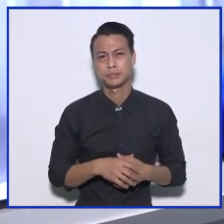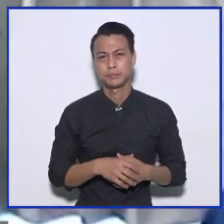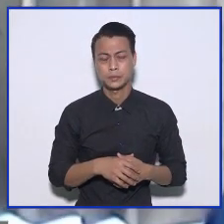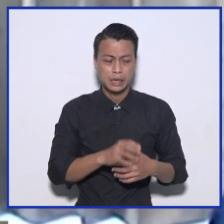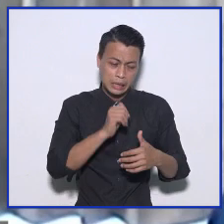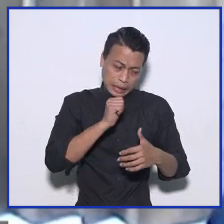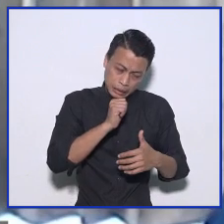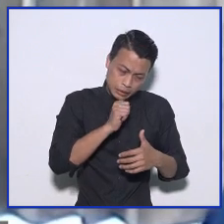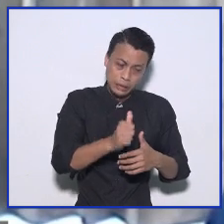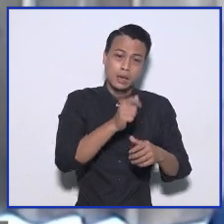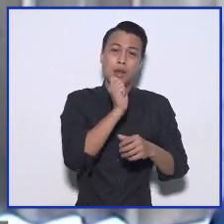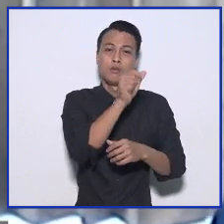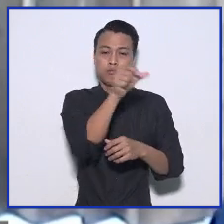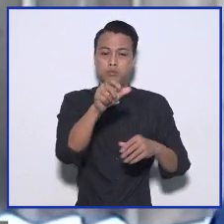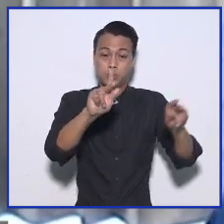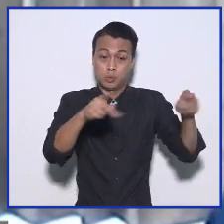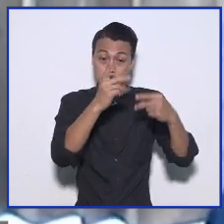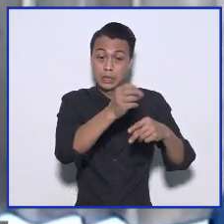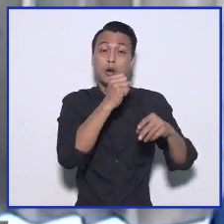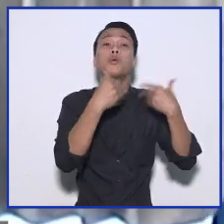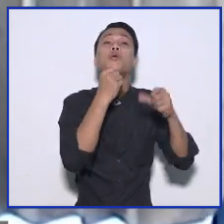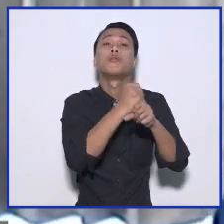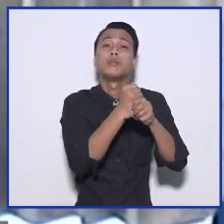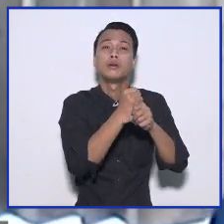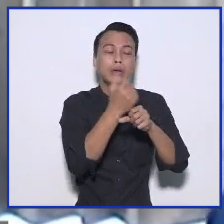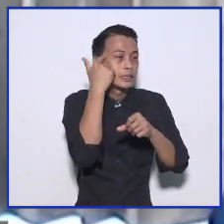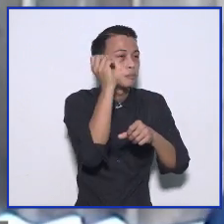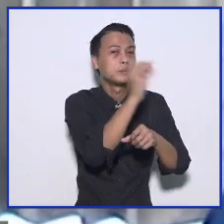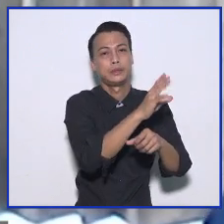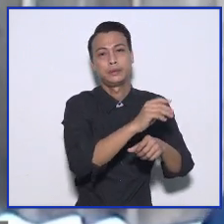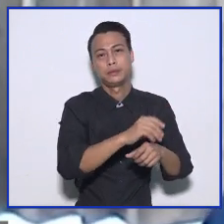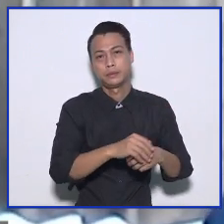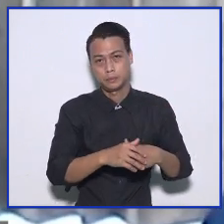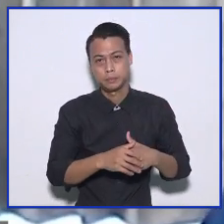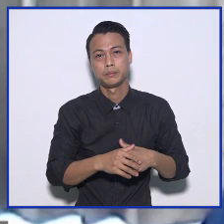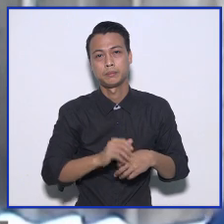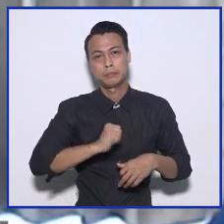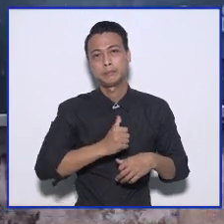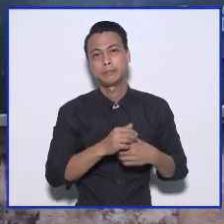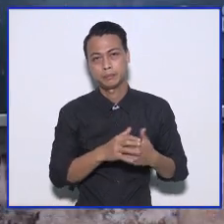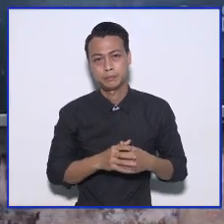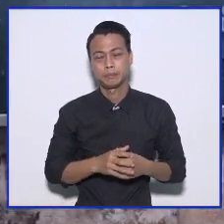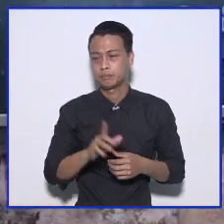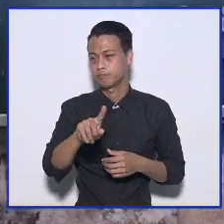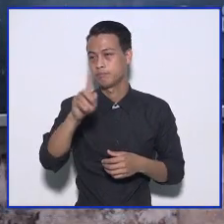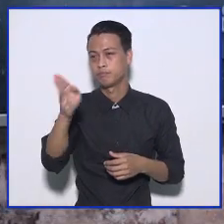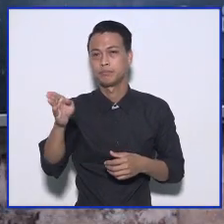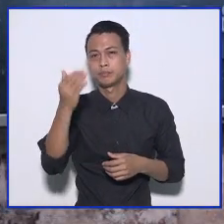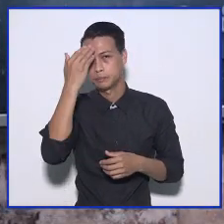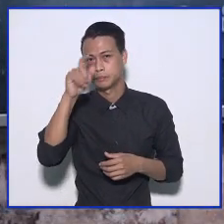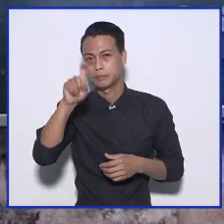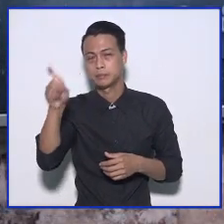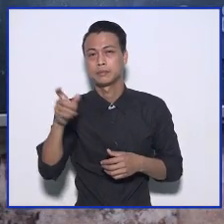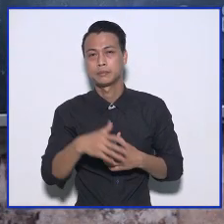ဟုတ်ကဲ့ ဒါကိုကျွန်တော်တို့ဘလို့ထိအောင်လေးလေးမြေမြေထိအောင်ဘလို့လုံမလဲဆိုတဲ့ဥစ္စာကိုဆောင်ရွက်ပေးပါလို့ကျွန်တော်ဒီနေရာလေးအကြံပြုချင်ပါတယ ်ဟုတ်ကဲ့အဲ့တော့မတင်